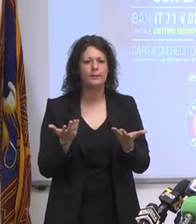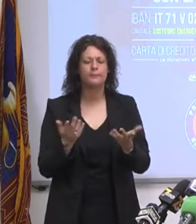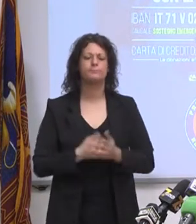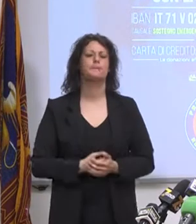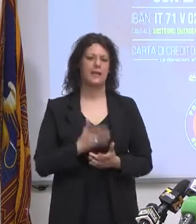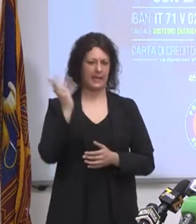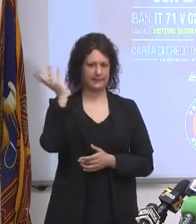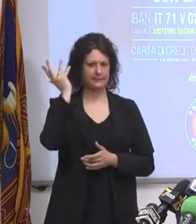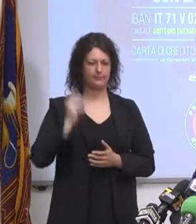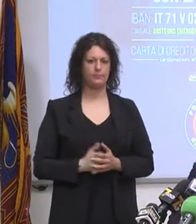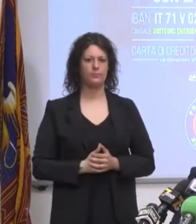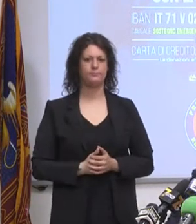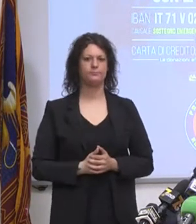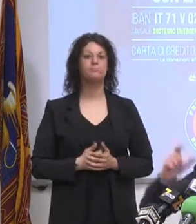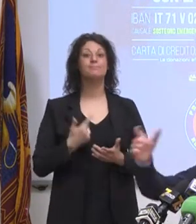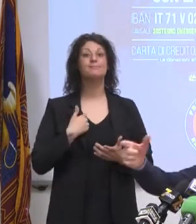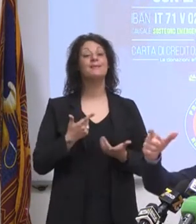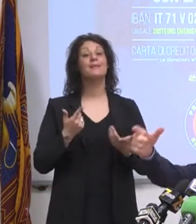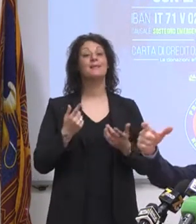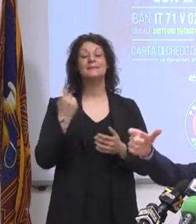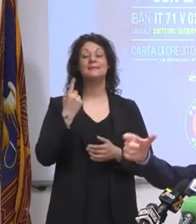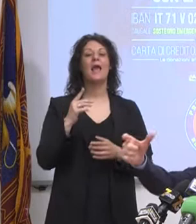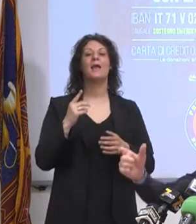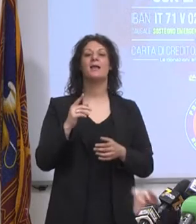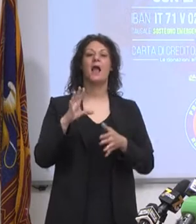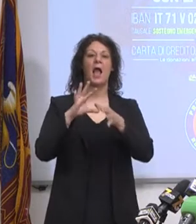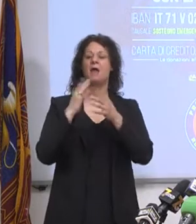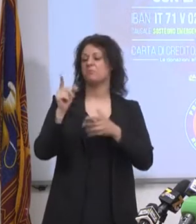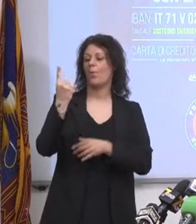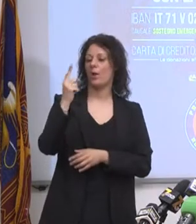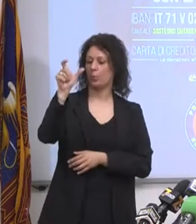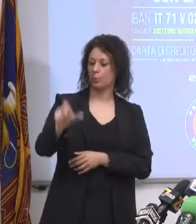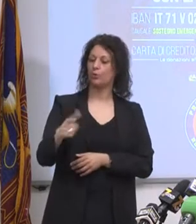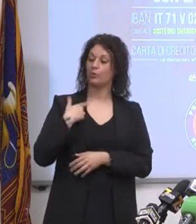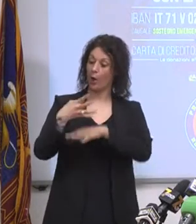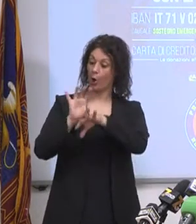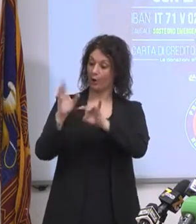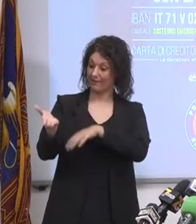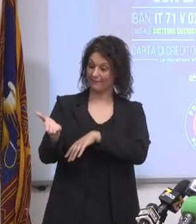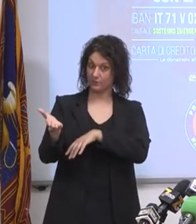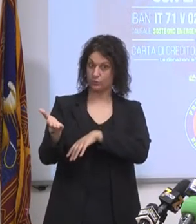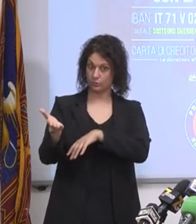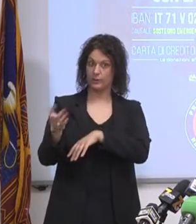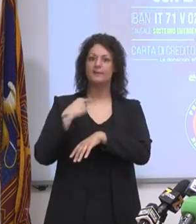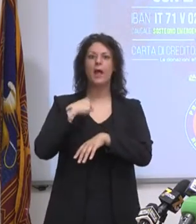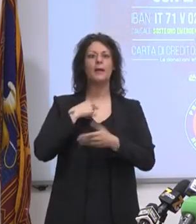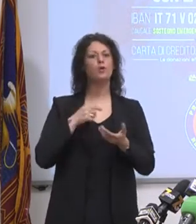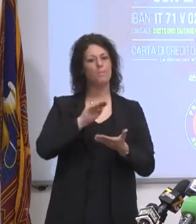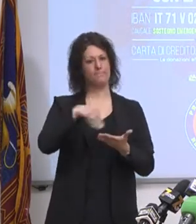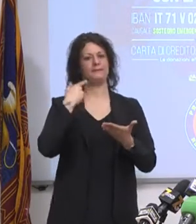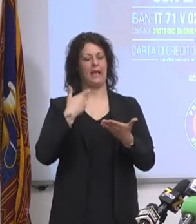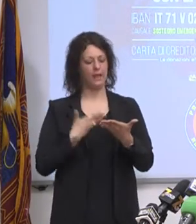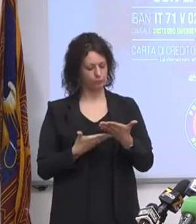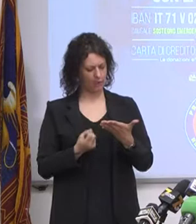arriva la positività o arriva un tuo contatto la positività, a te arriva un messaggio.